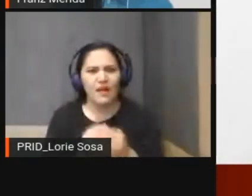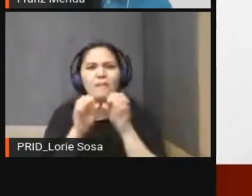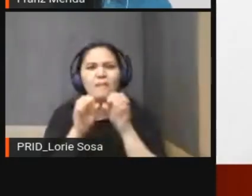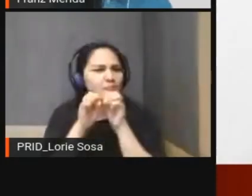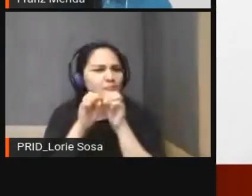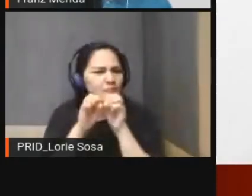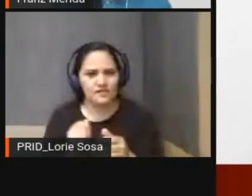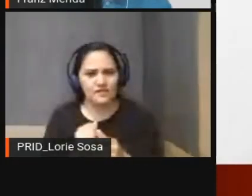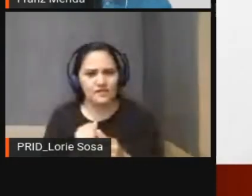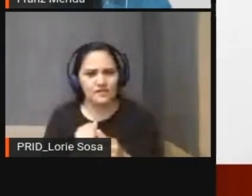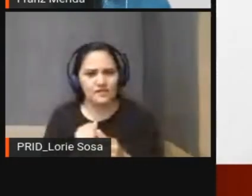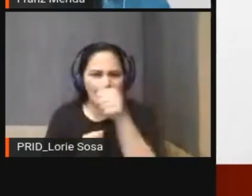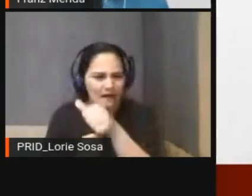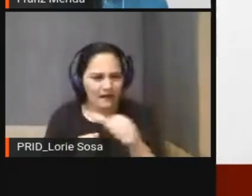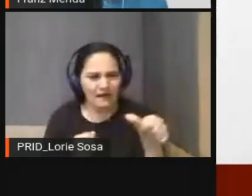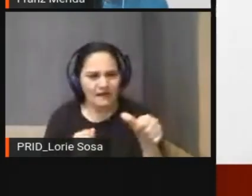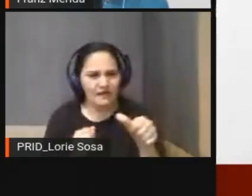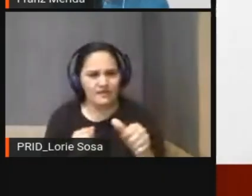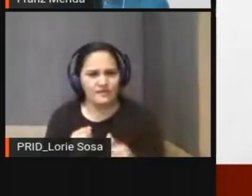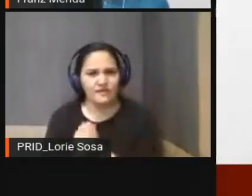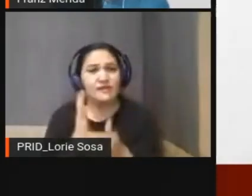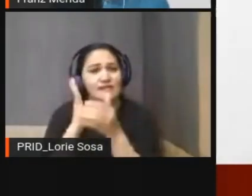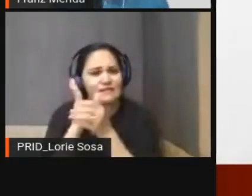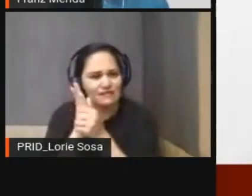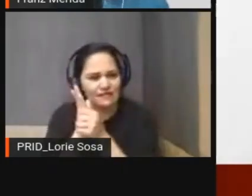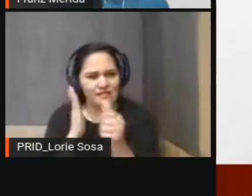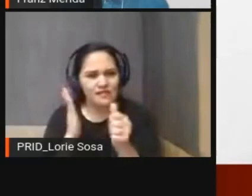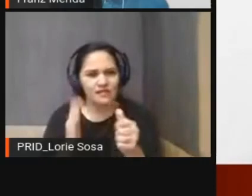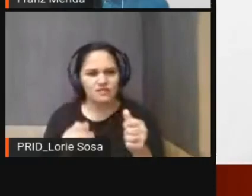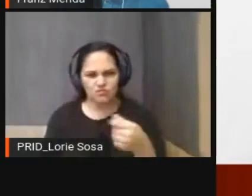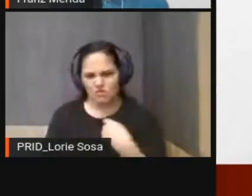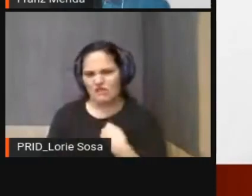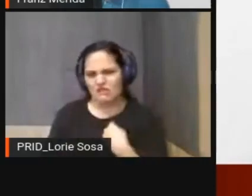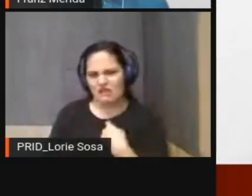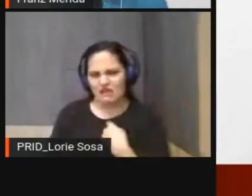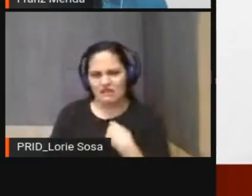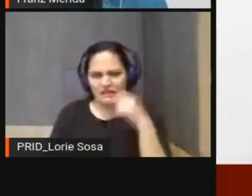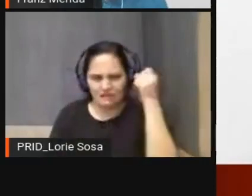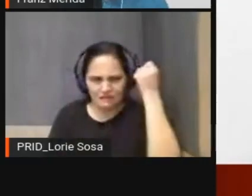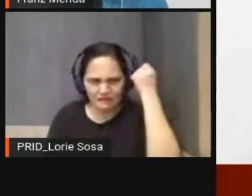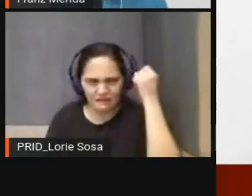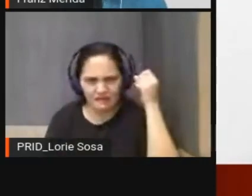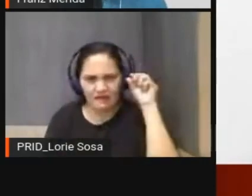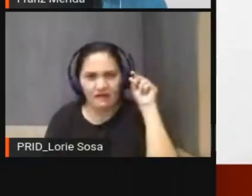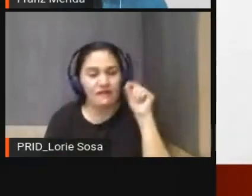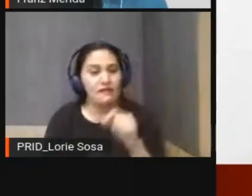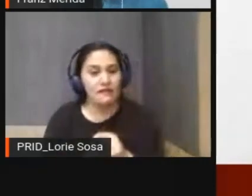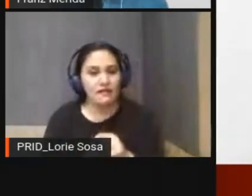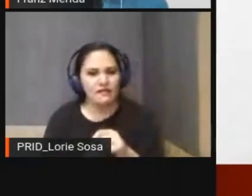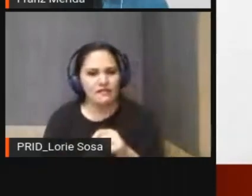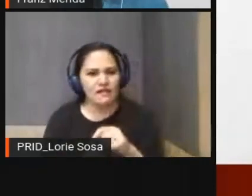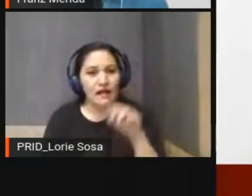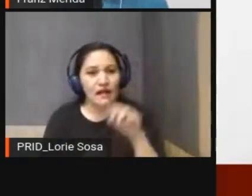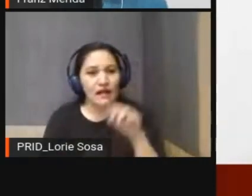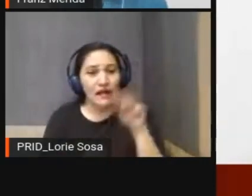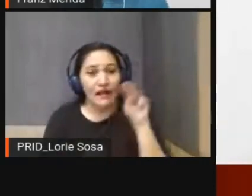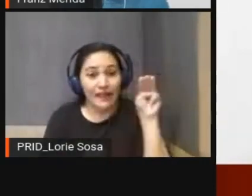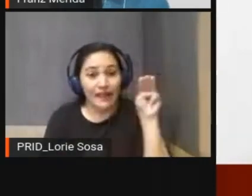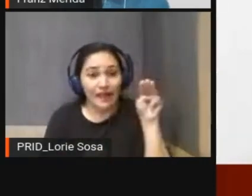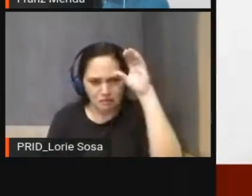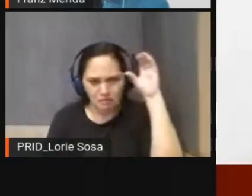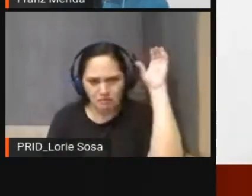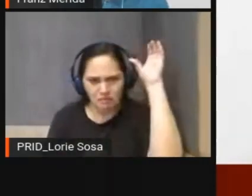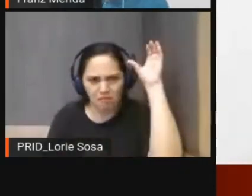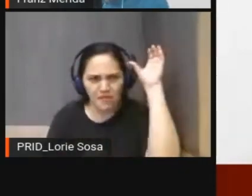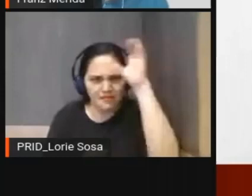bagay o paraan. Nasa sa atin lang yun kung paano natin ito madidiscover at maisishare sa iba.